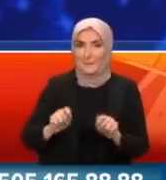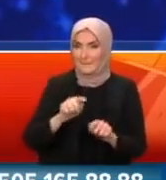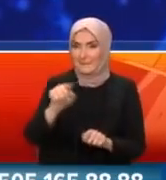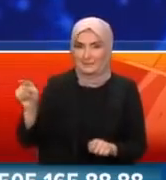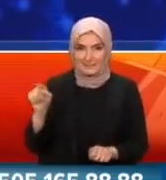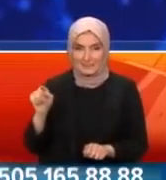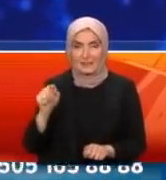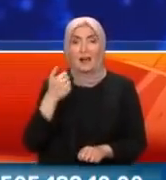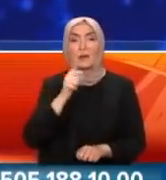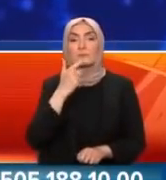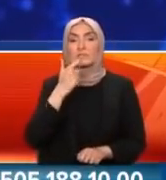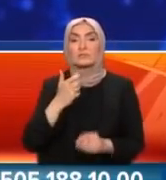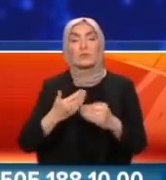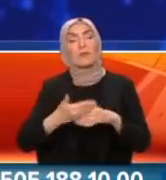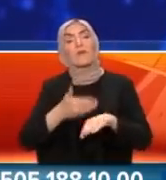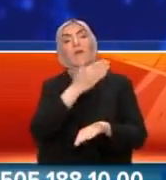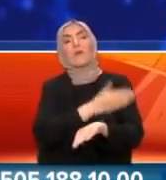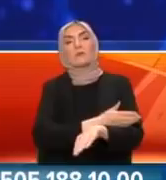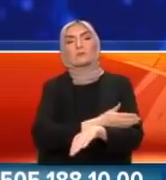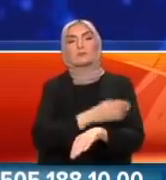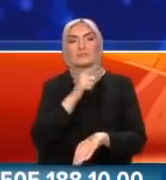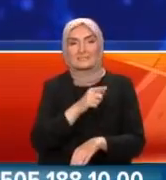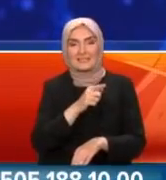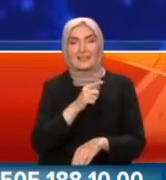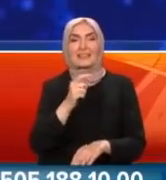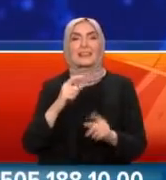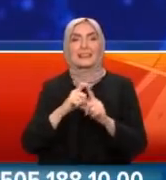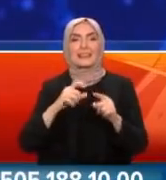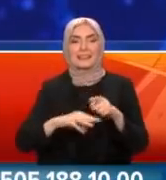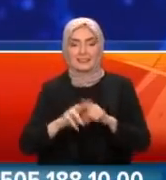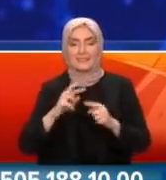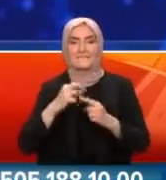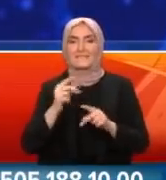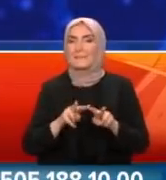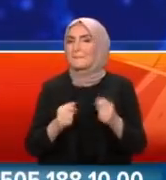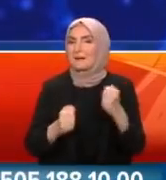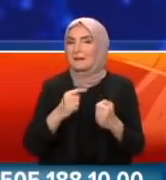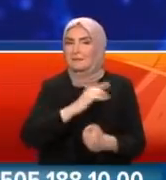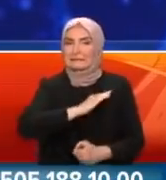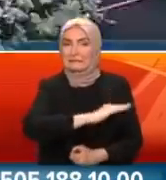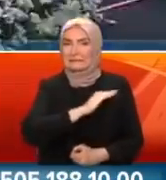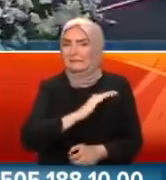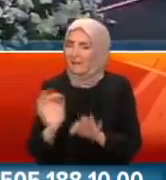Devrim arabalarına aynen bu şekilde saldırıyorlar çok